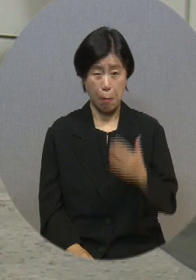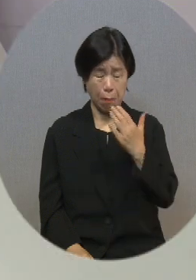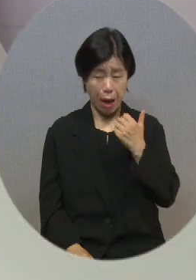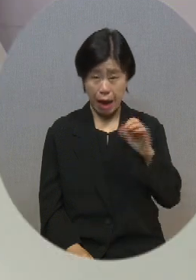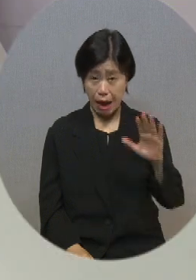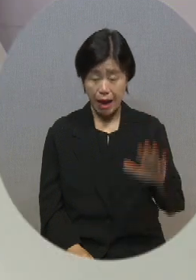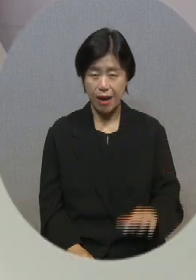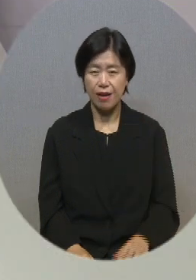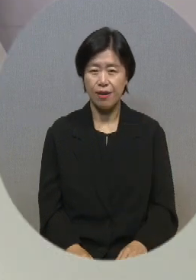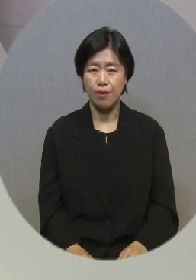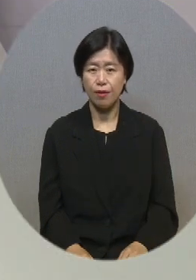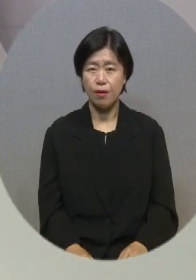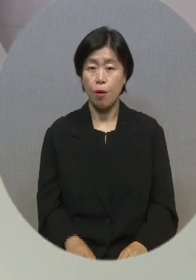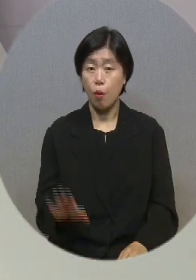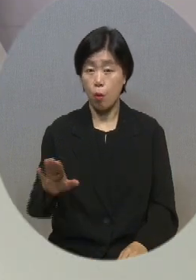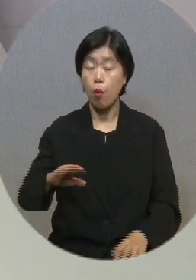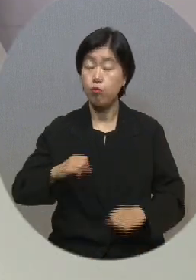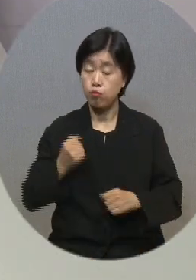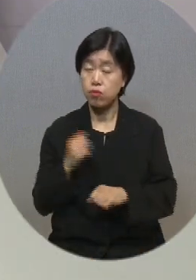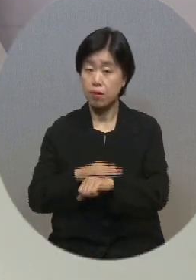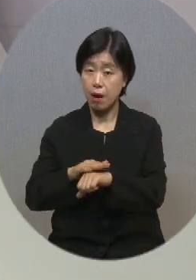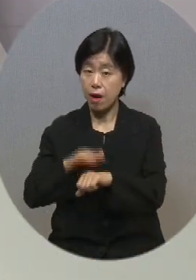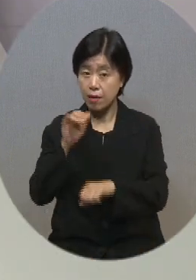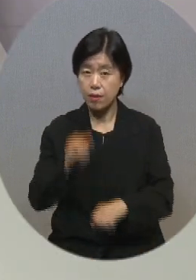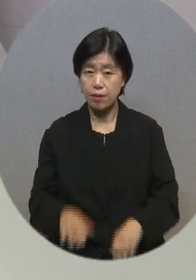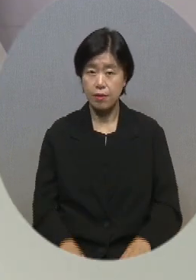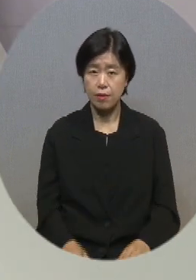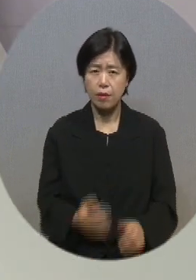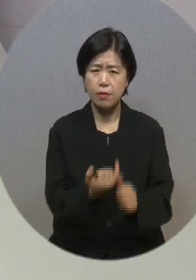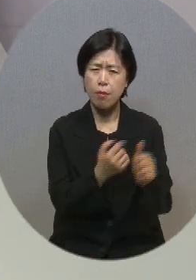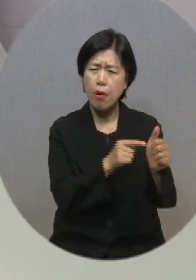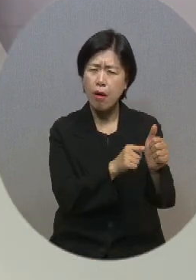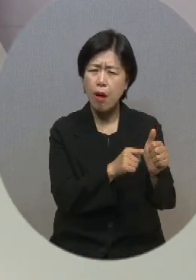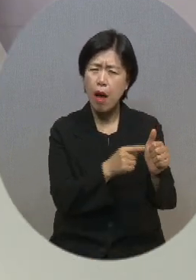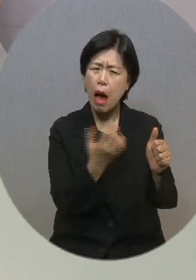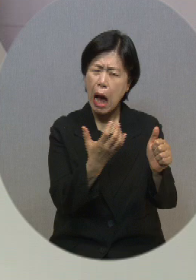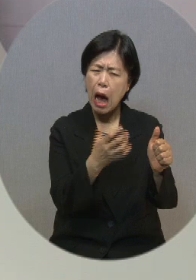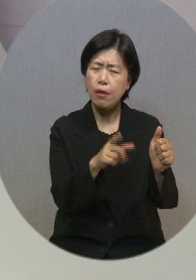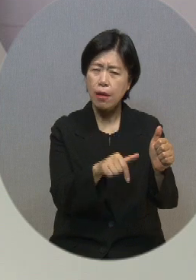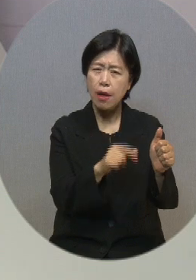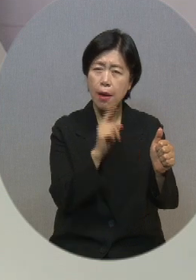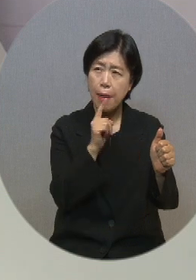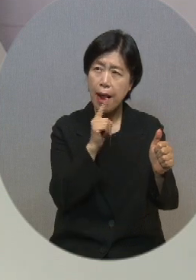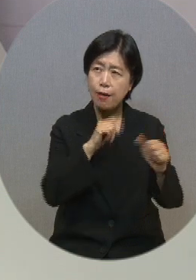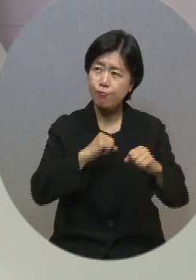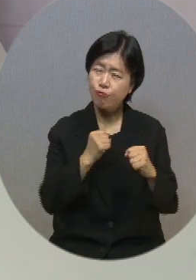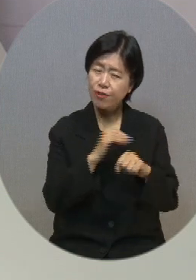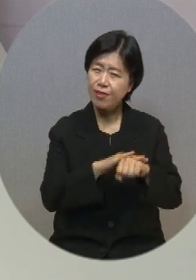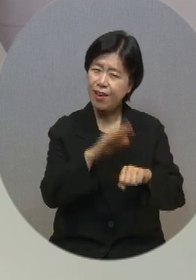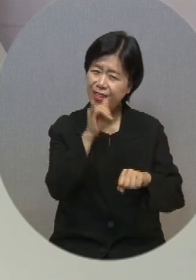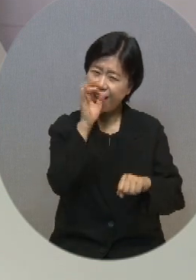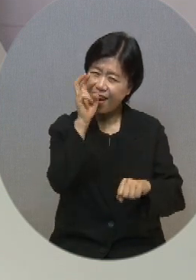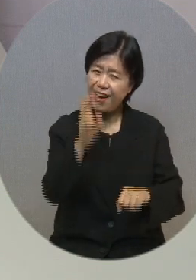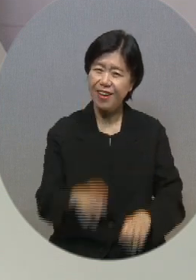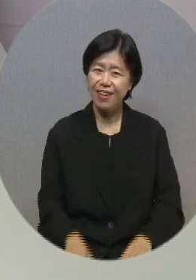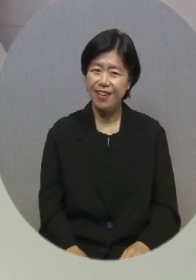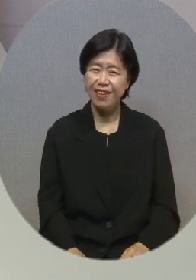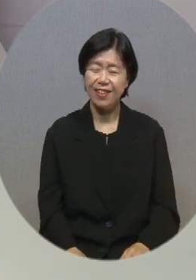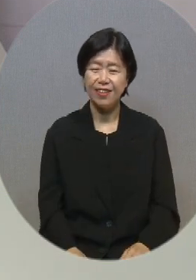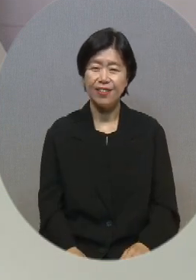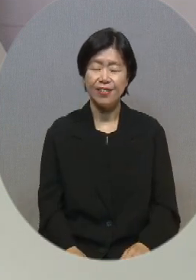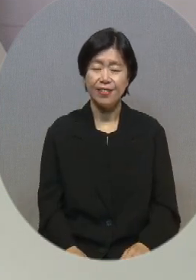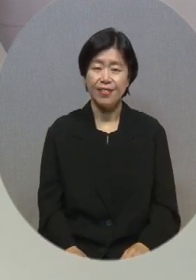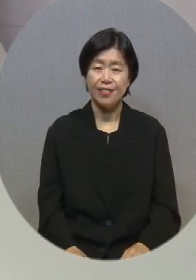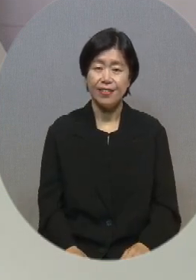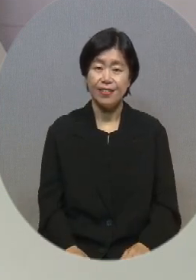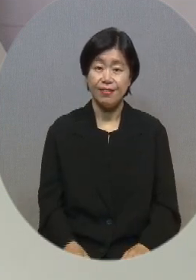이제 아플 때가 되면. 네. 예. 남편이 이렇게 아프면 말을 잘 듣거든요. 예. 그러면 이제 그,